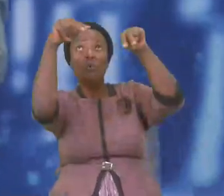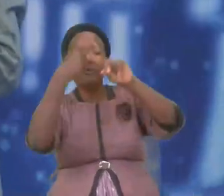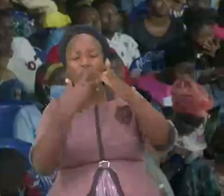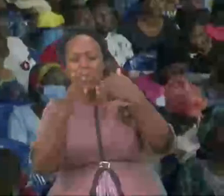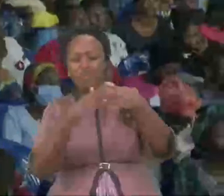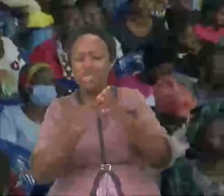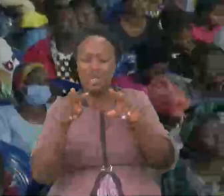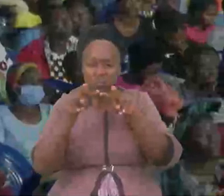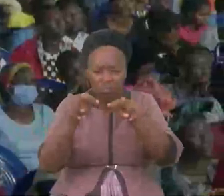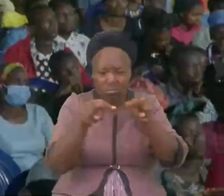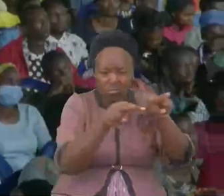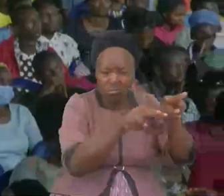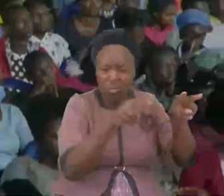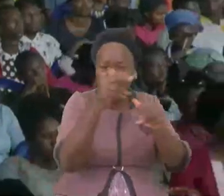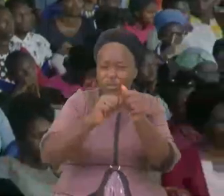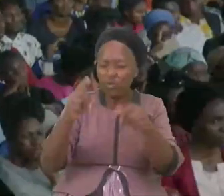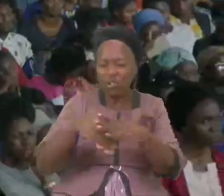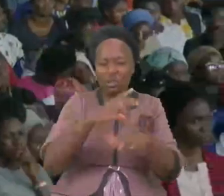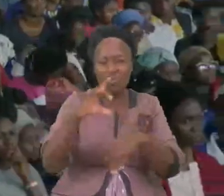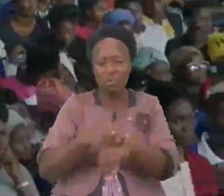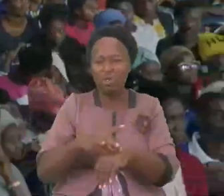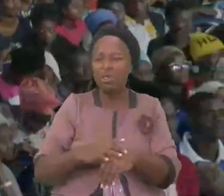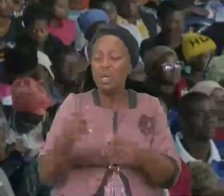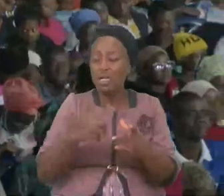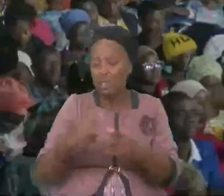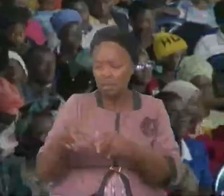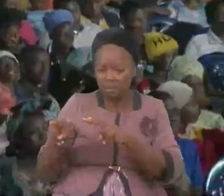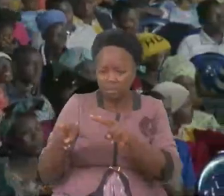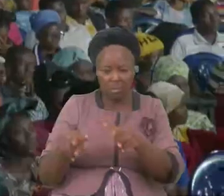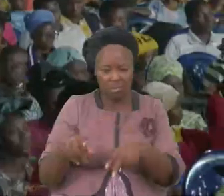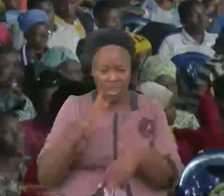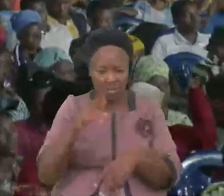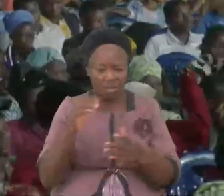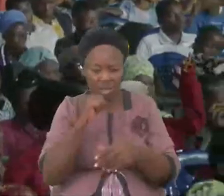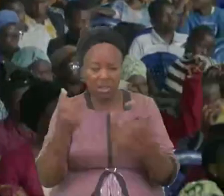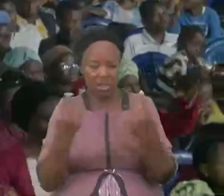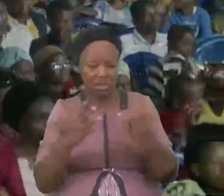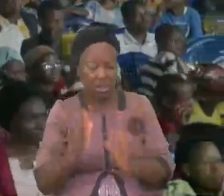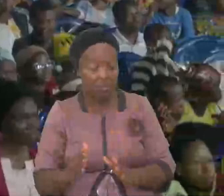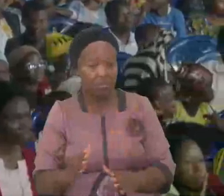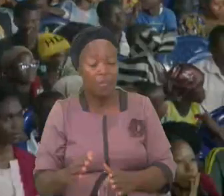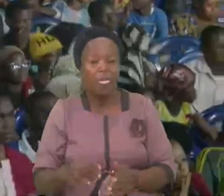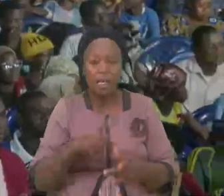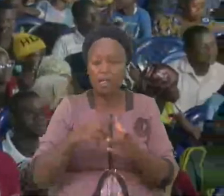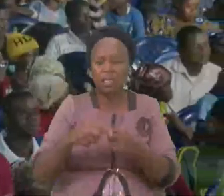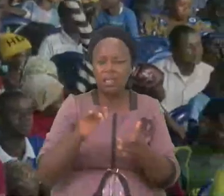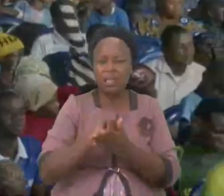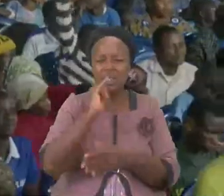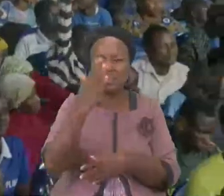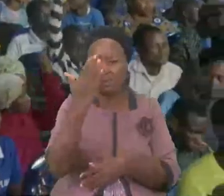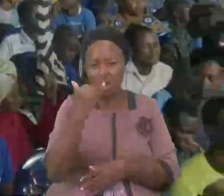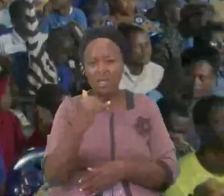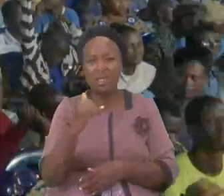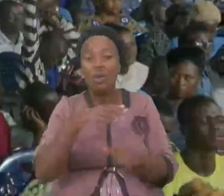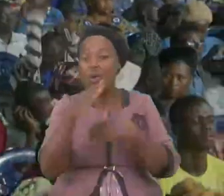Est-ce que c'est le style de vie des Babyloniens? C'est pourquoi l'humiliation vient. Voilà pourquoi la dégradation